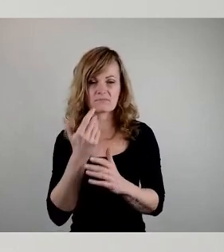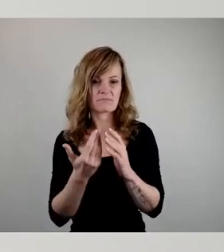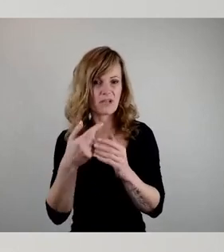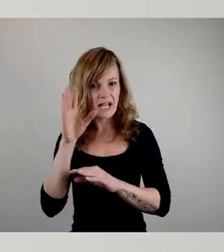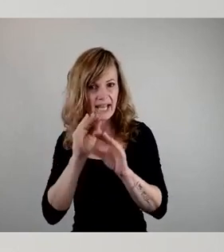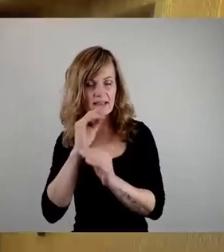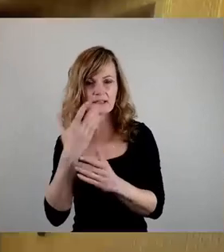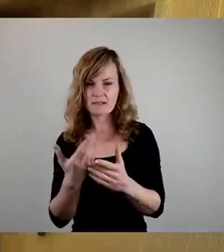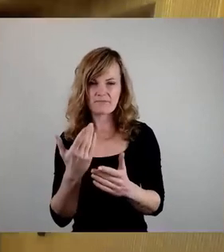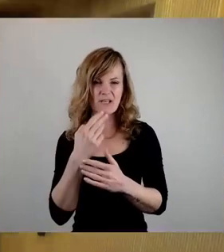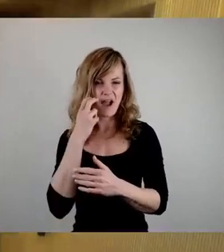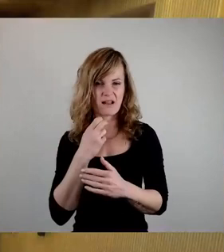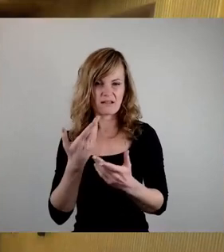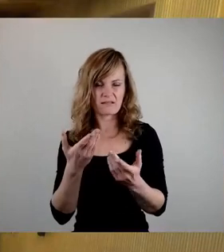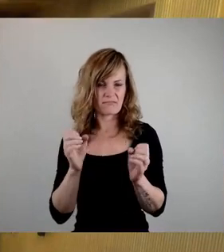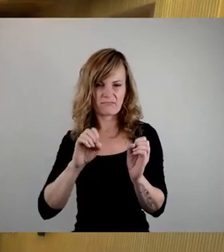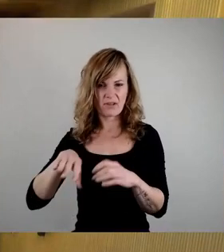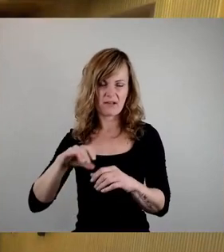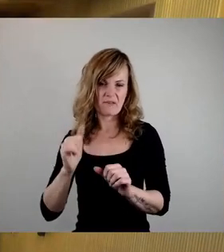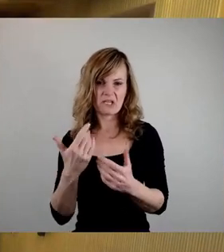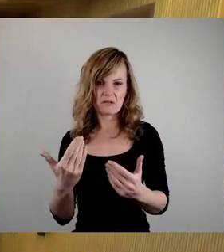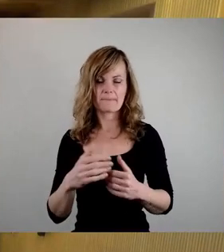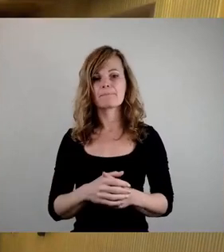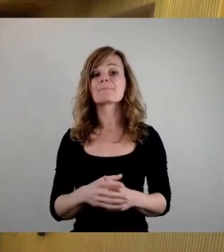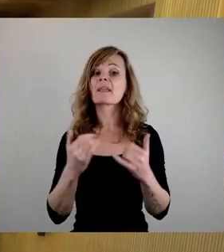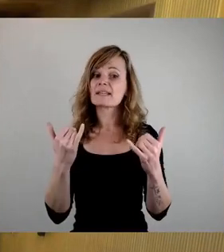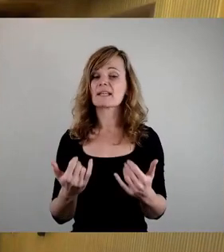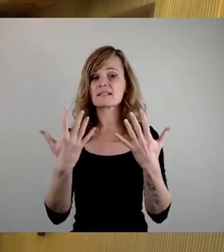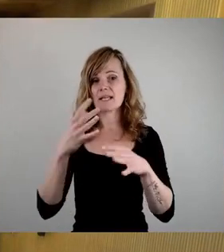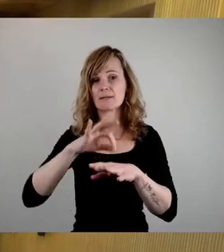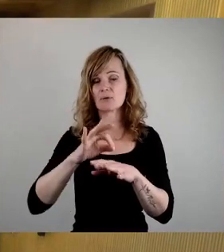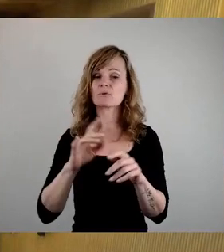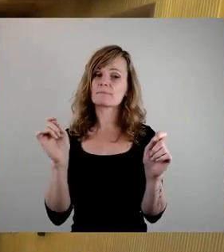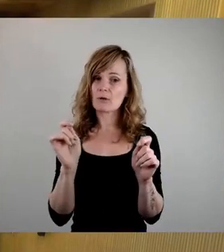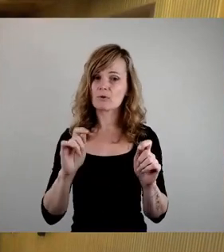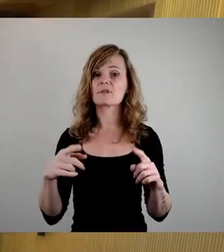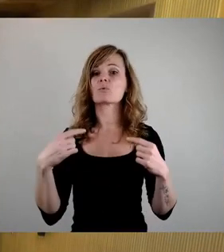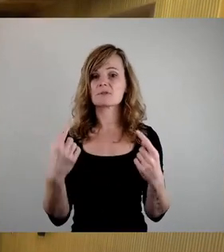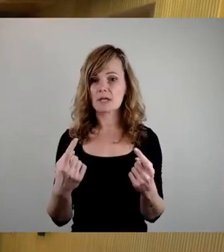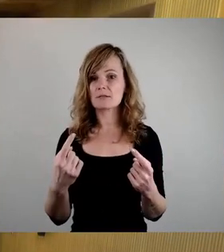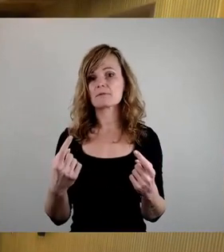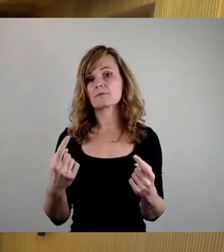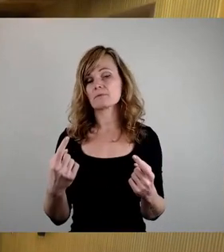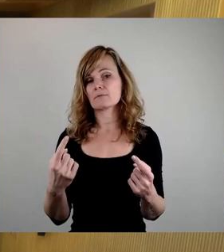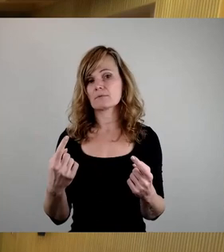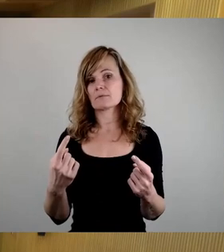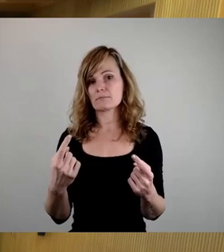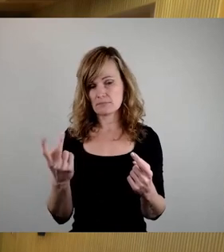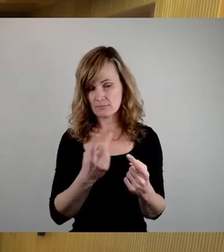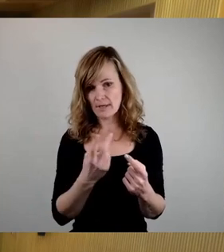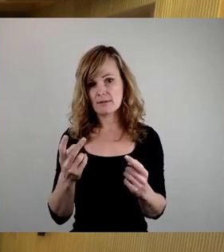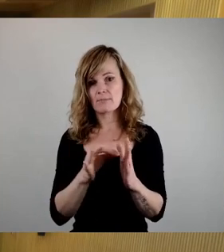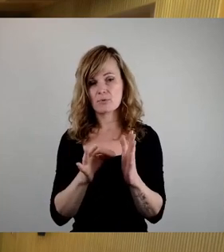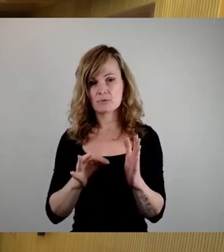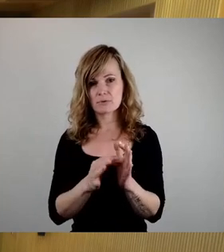Okay, wollen wir jetzt 10 Minuten Auszeit machen, danach die entsprechenden beiden Tagespunkte